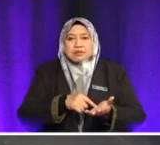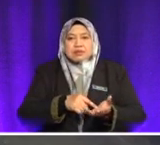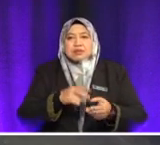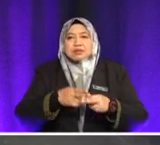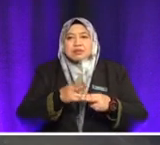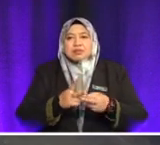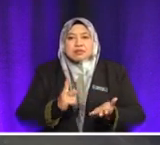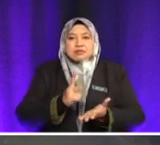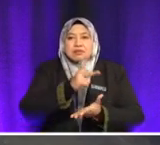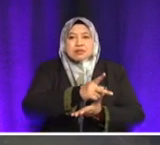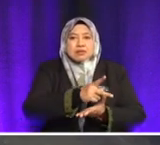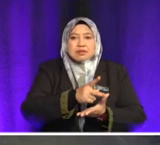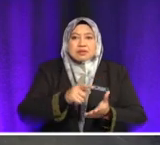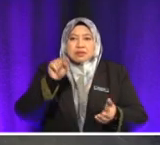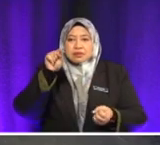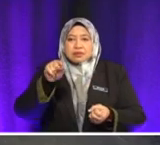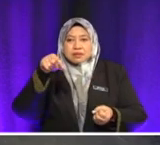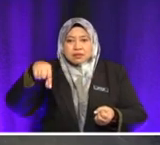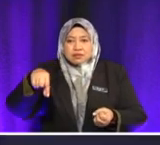titik Q oke